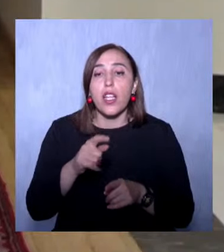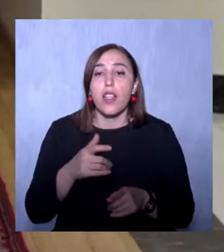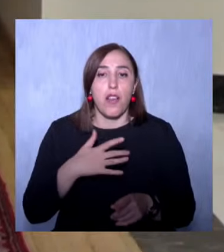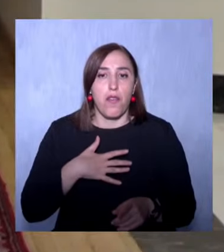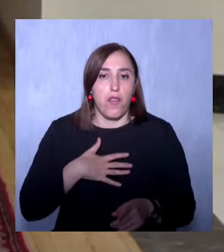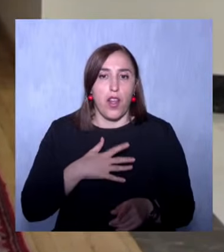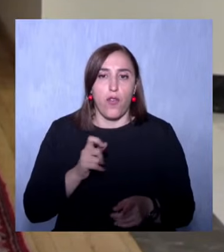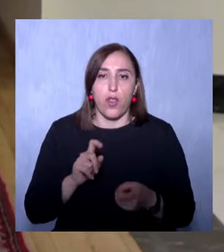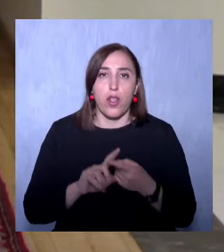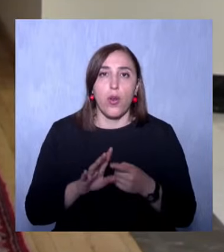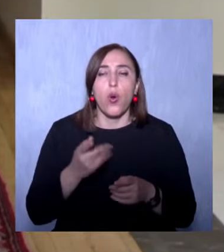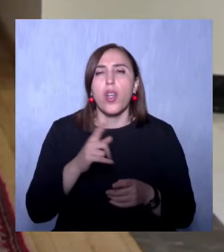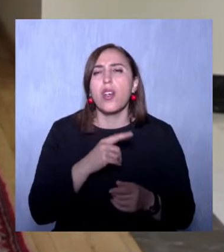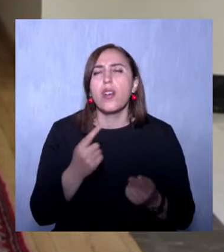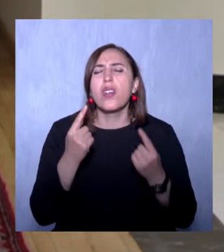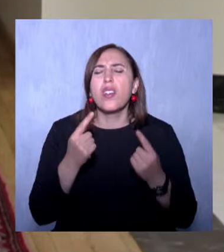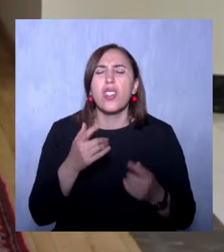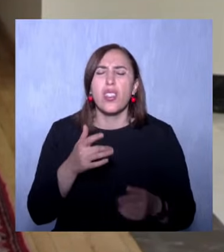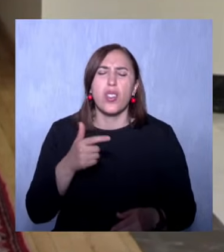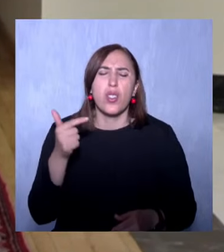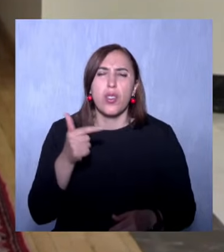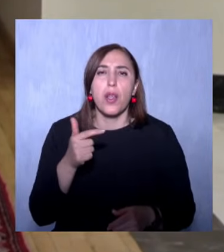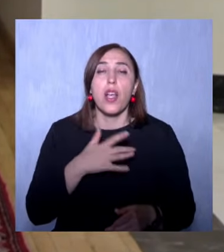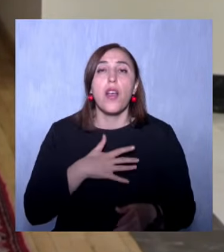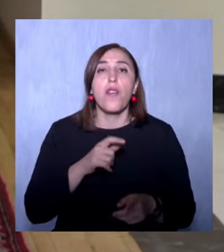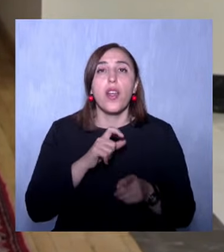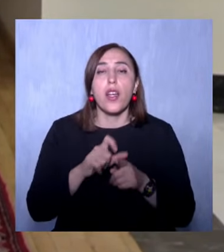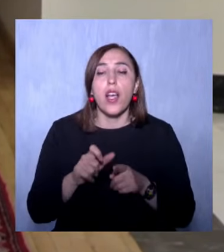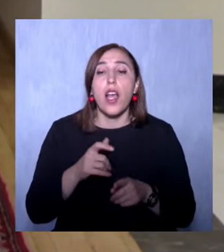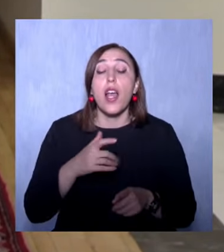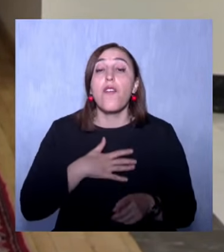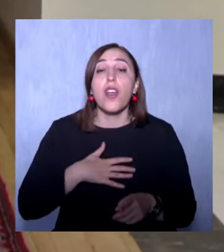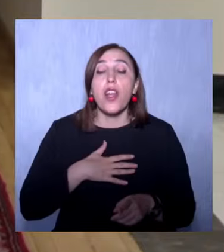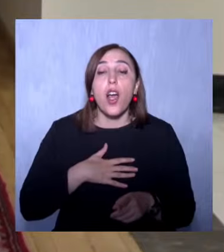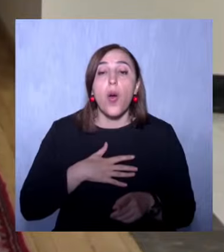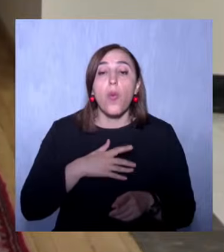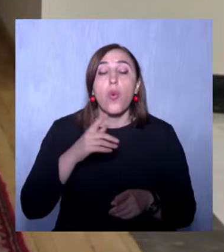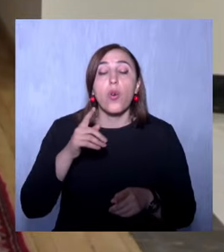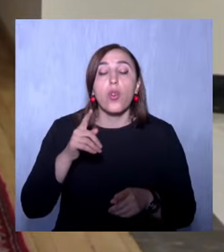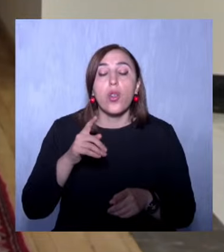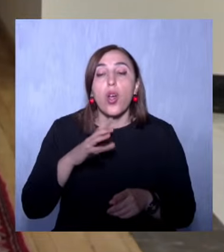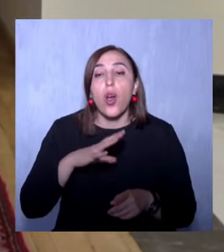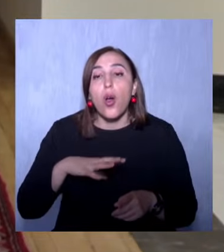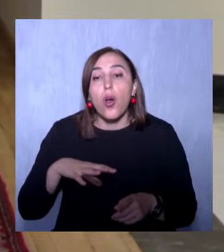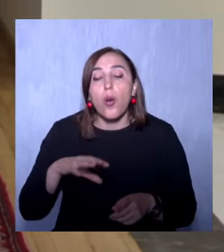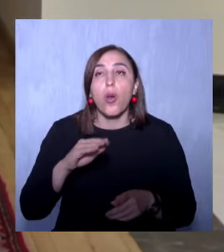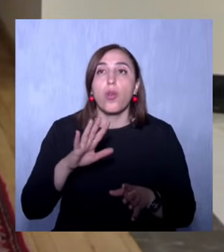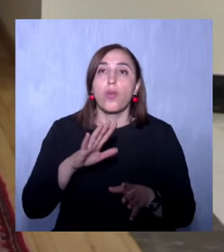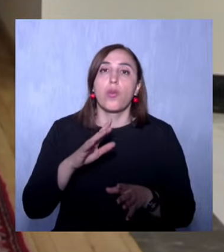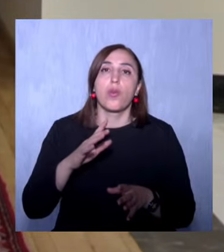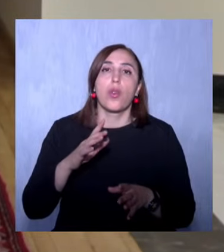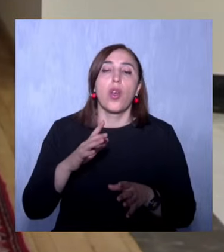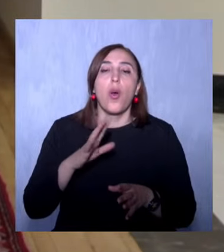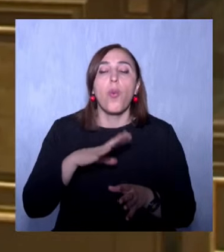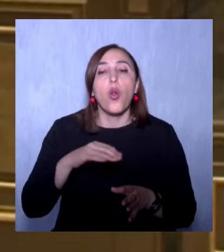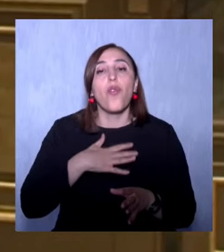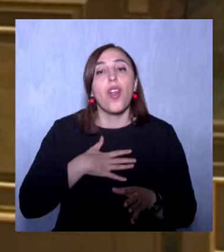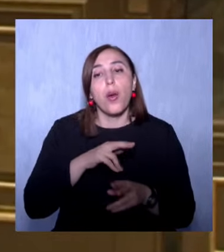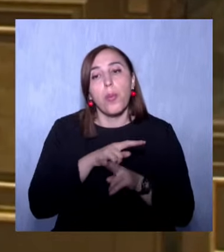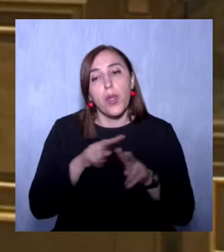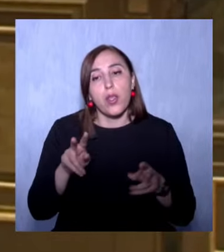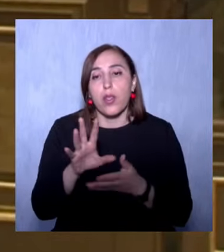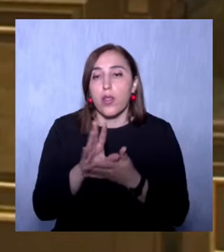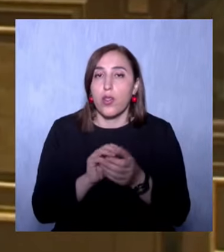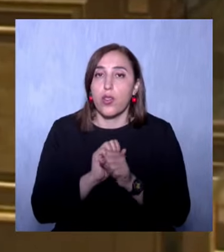չէ։ Այսինքն ծանր վիրավորանքը պետք չի վիրավորանք եզրույթի ամբողջությամբ տարածել բոլոր վիրավորանքների համար։